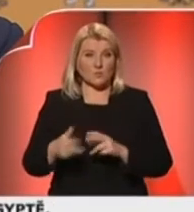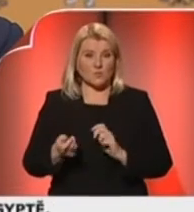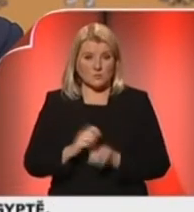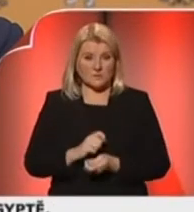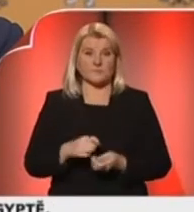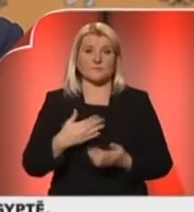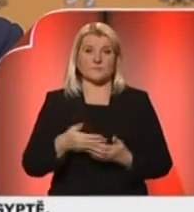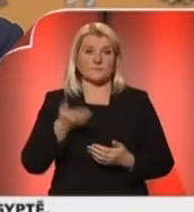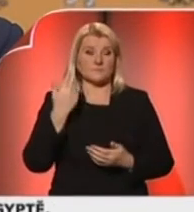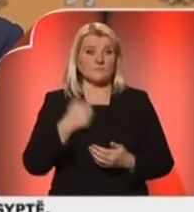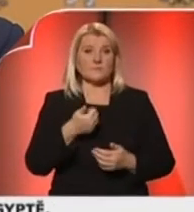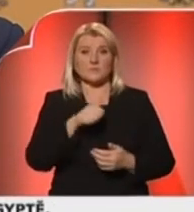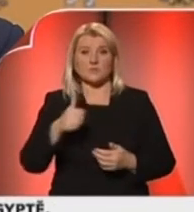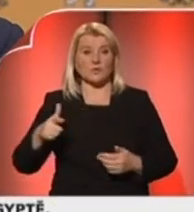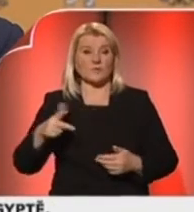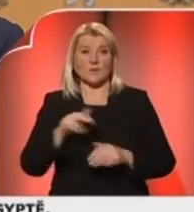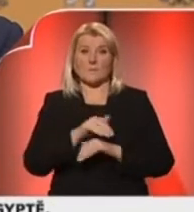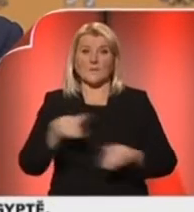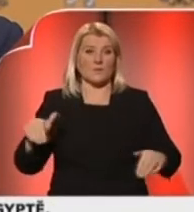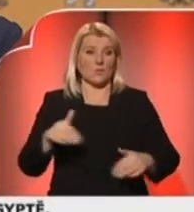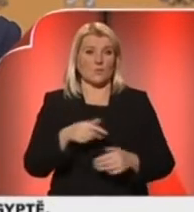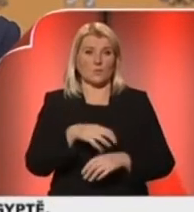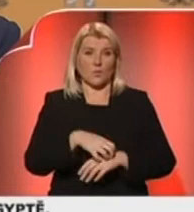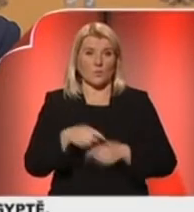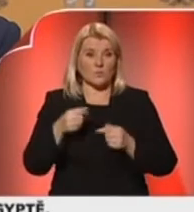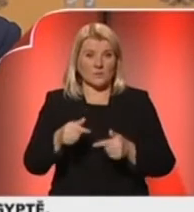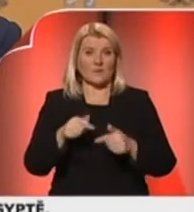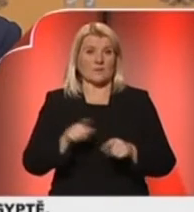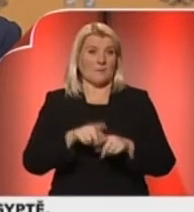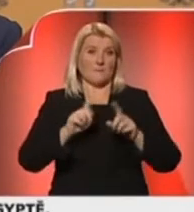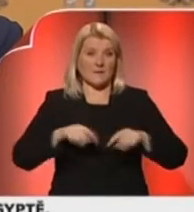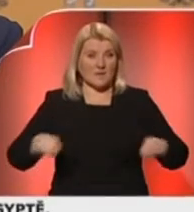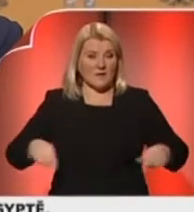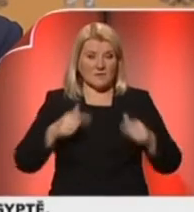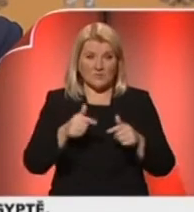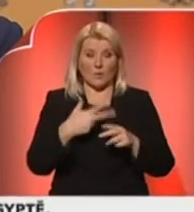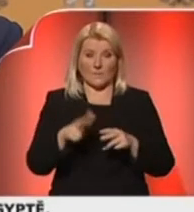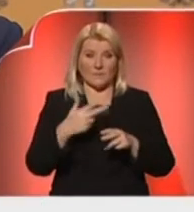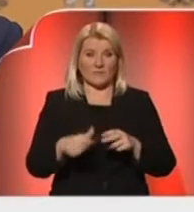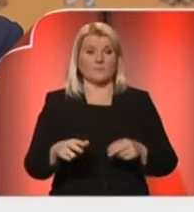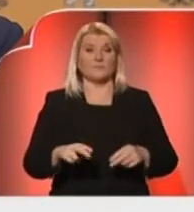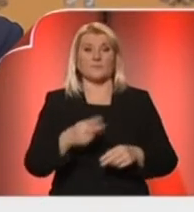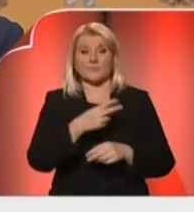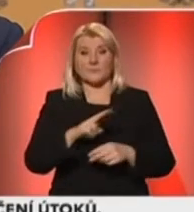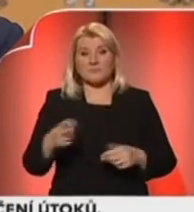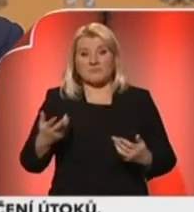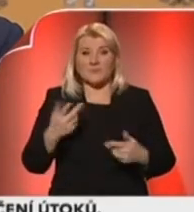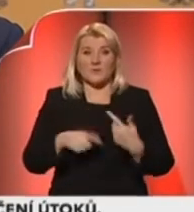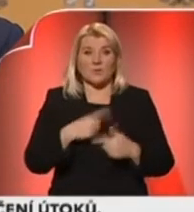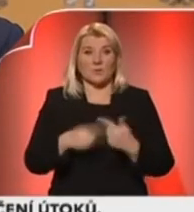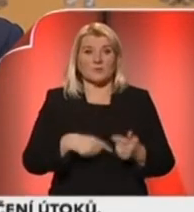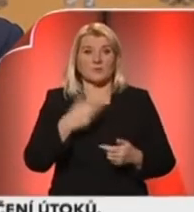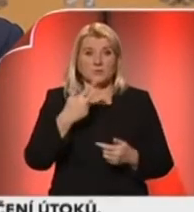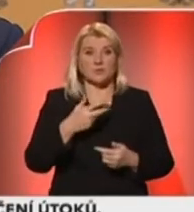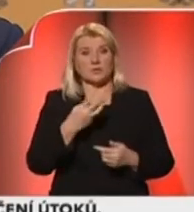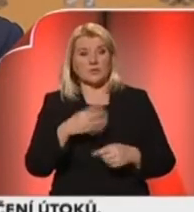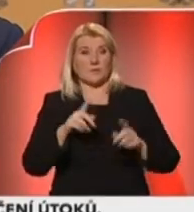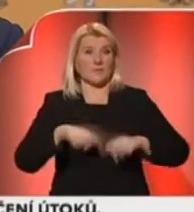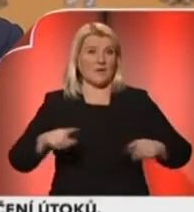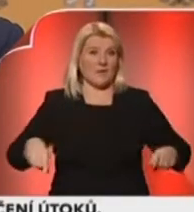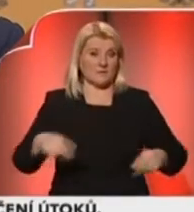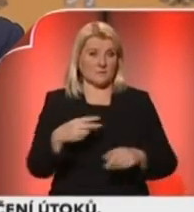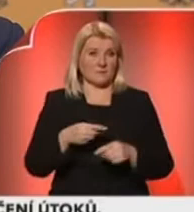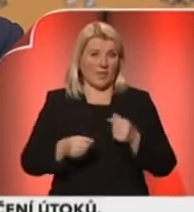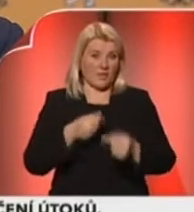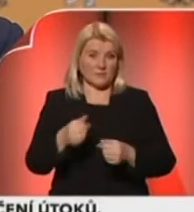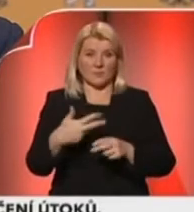to byly stovky milionů korun, byly to miliardy například. Bylo to kolem 3-4 miliard, a to